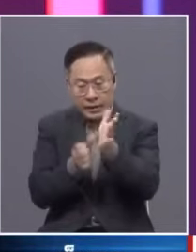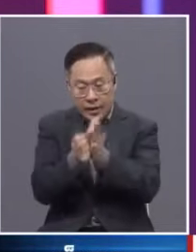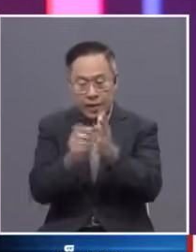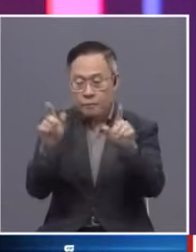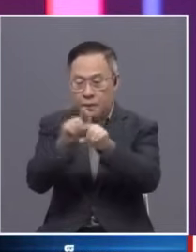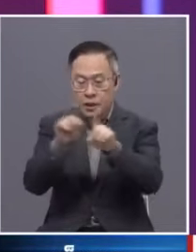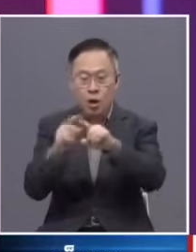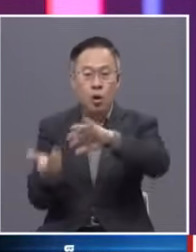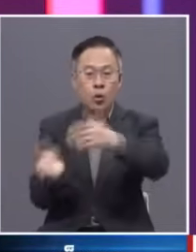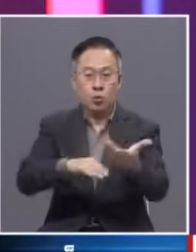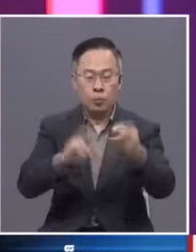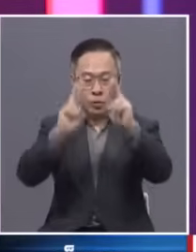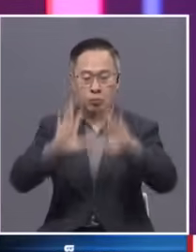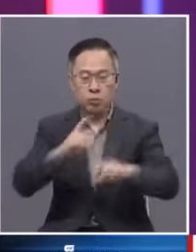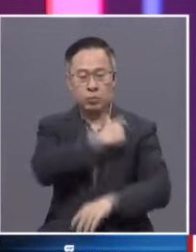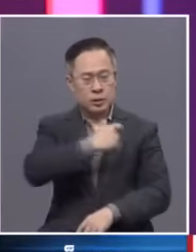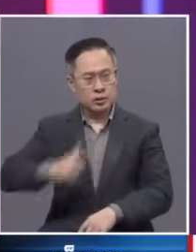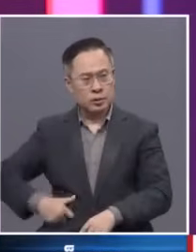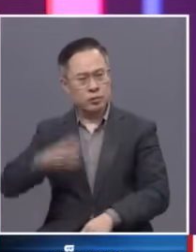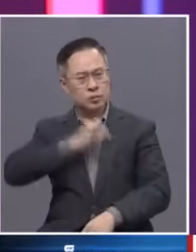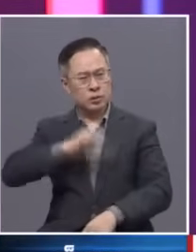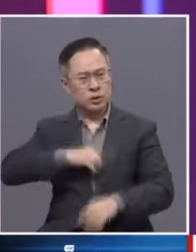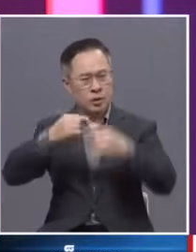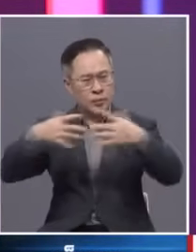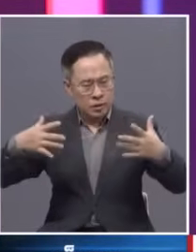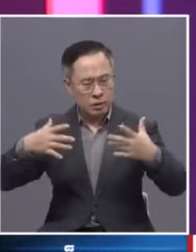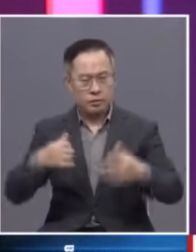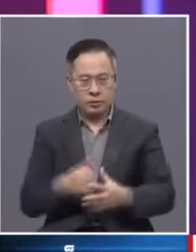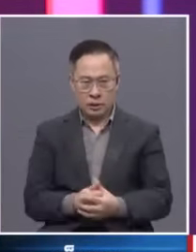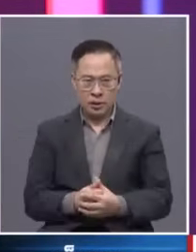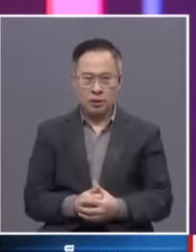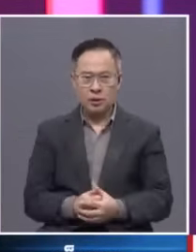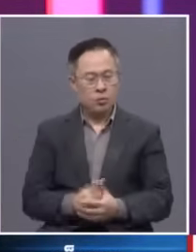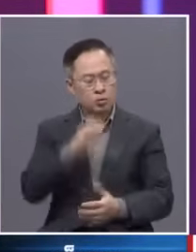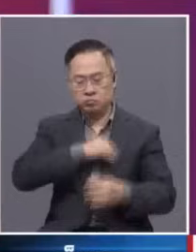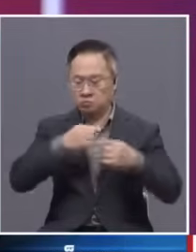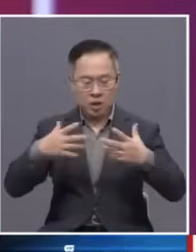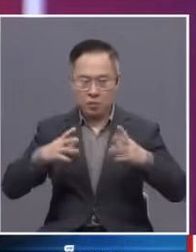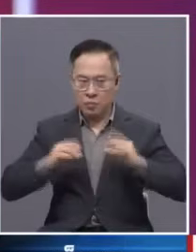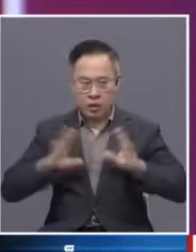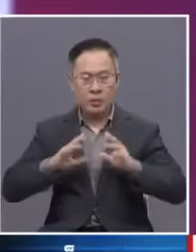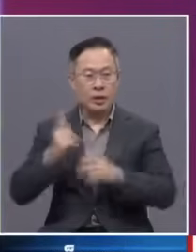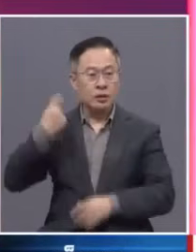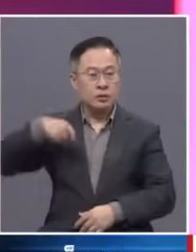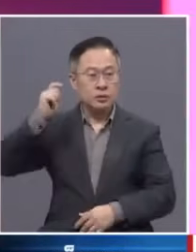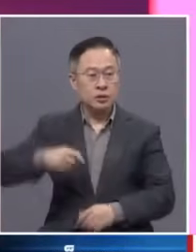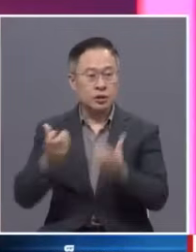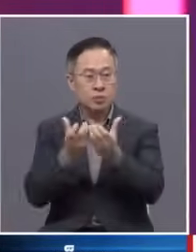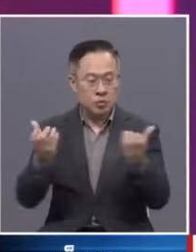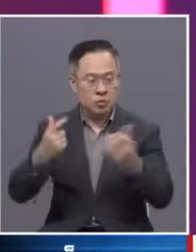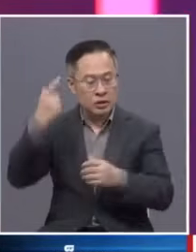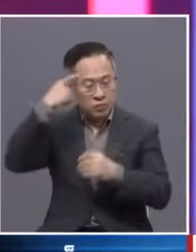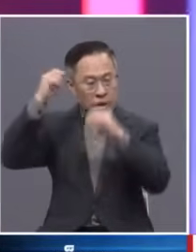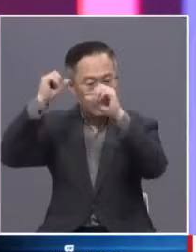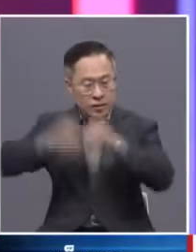ไกลด้วยคุณปิยบุตรเนี่ยบอกว่าไม่เห็นด้วยกับคำวินิจฉัยของศาลแม้แต่ประเด็นเดียวคิดว่าศาลรัฐธรรมนูญคงไม่อยากจะวินิจฉั